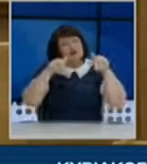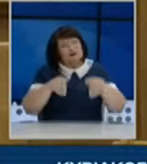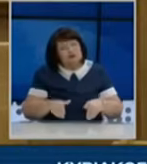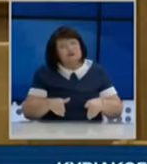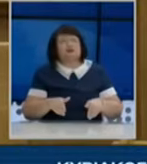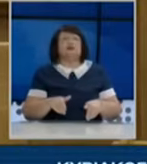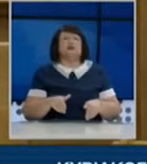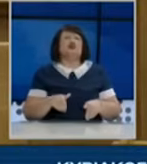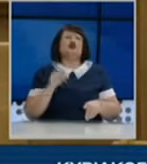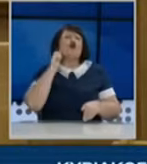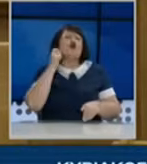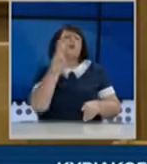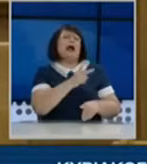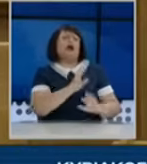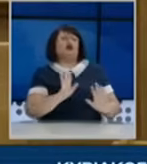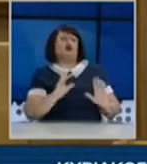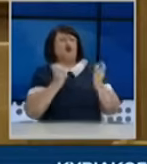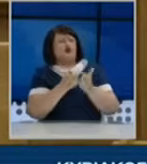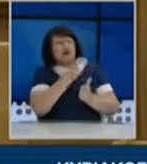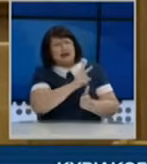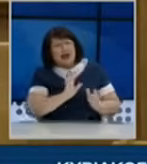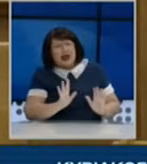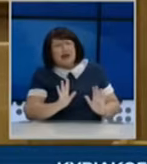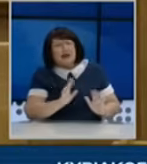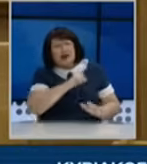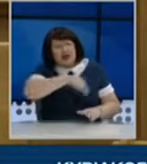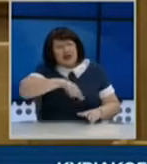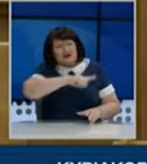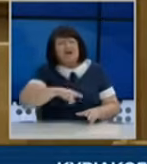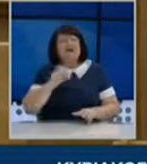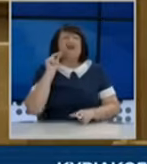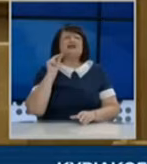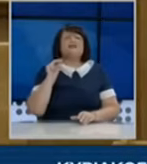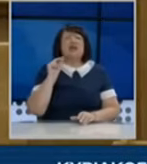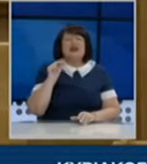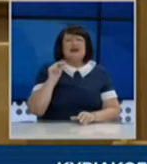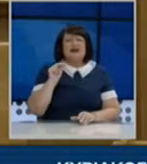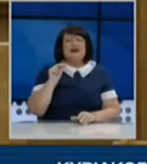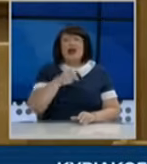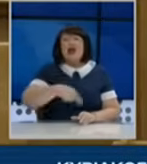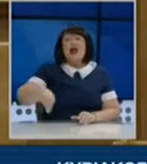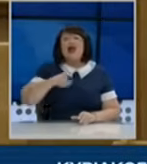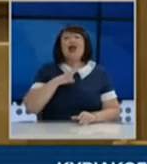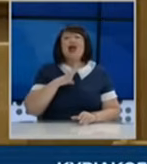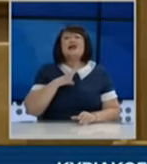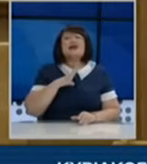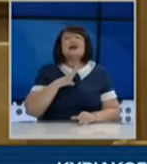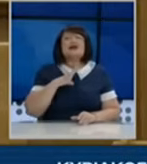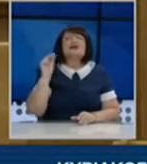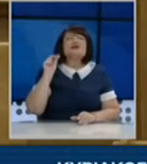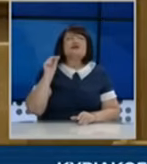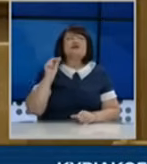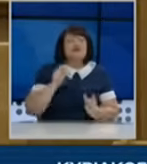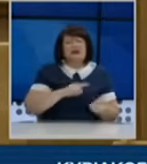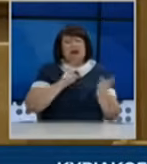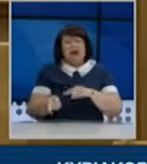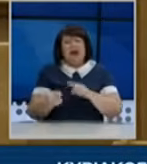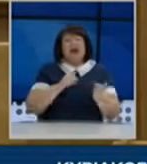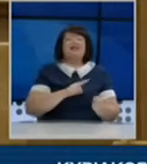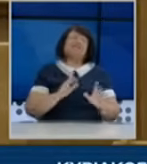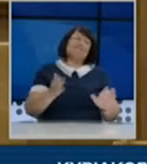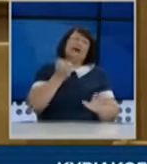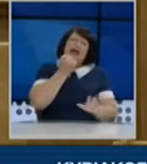ιδιότητα που φέρει. Κάθε φορά δεσμεύεται για κάτι εδώ. Κάθε φορά δεσμεύει όμως τους Έλληνες και στο τέλος αναιρεί και λέει: «Να δεν